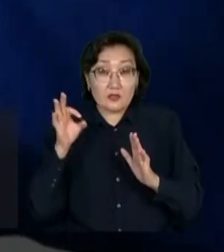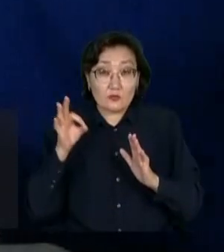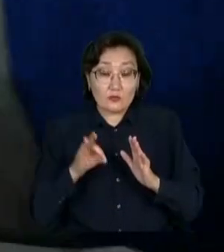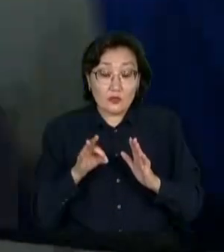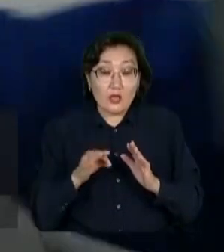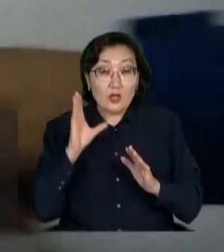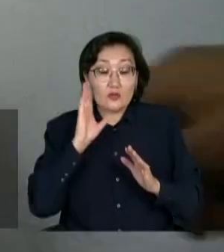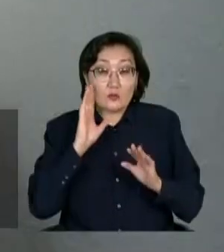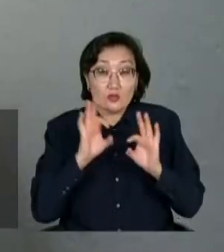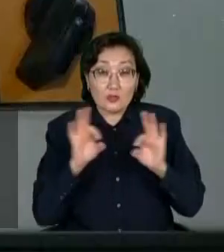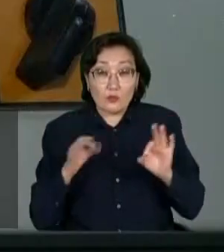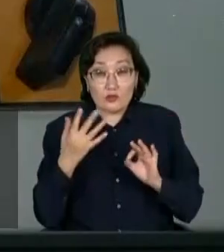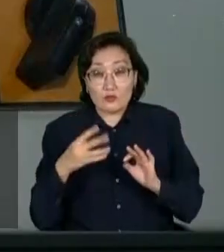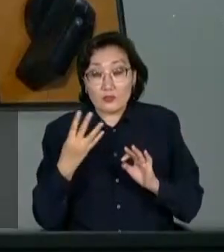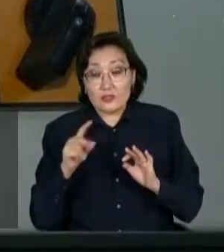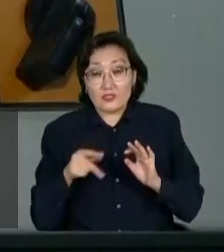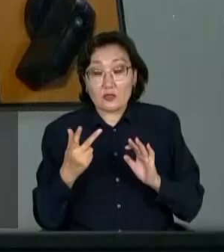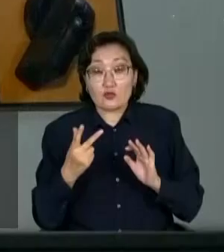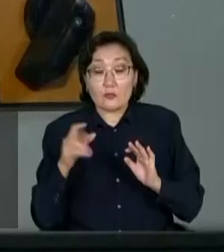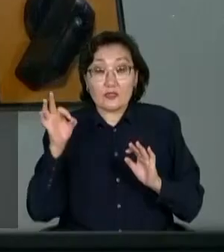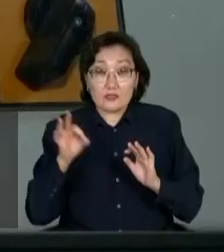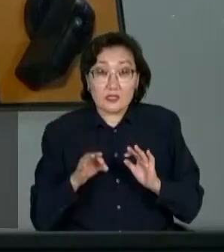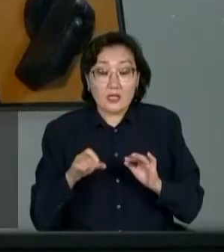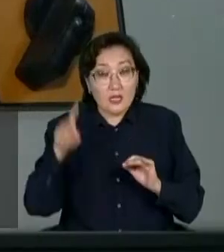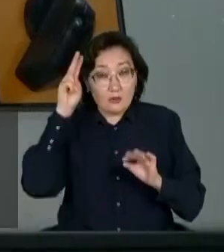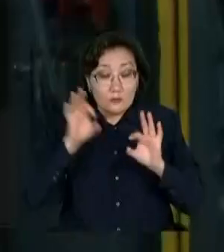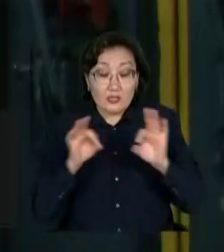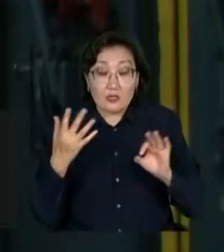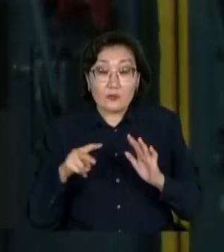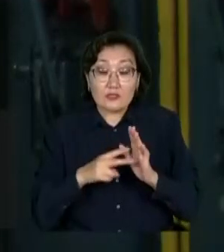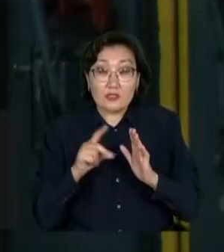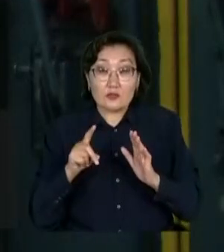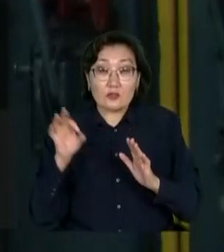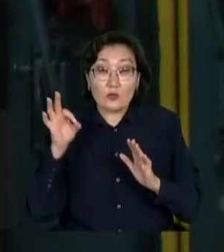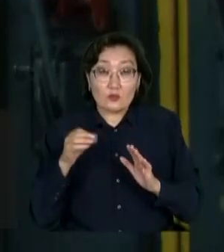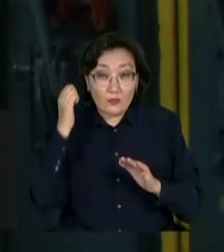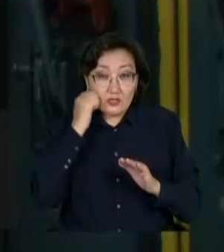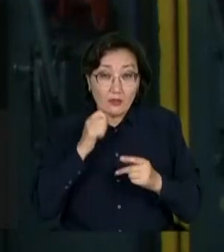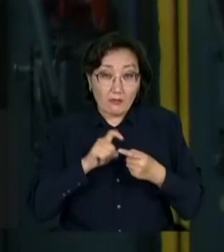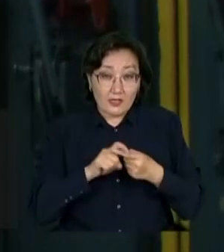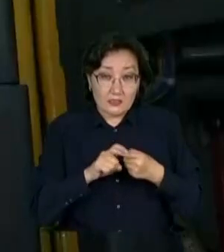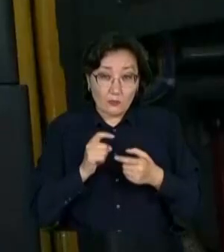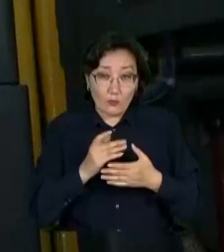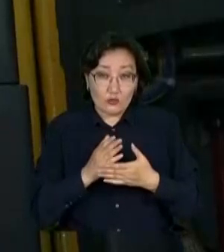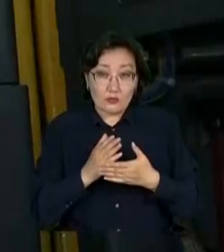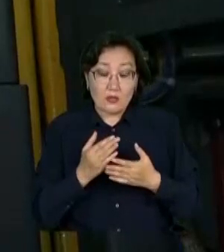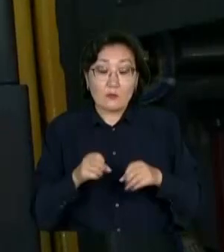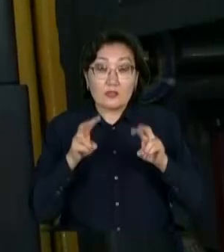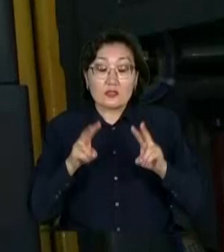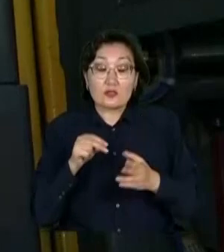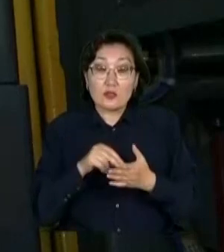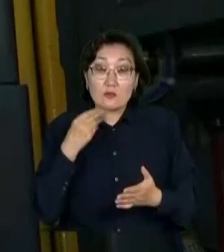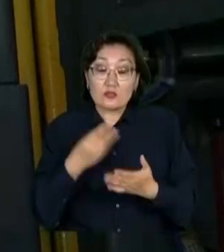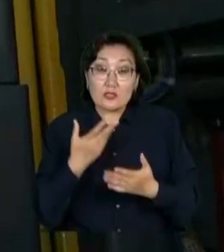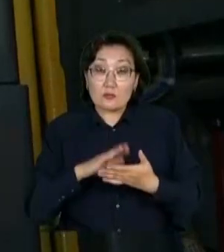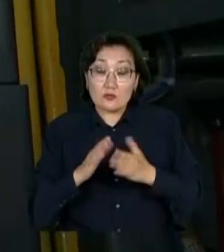57,9%-ға, су желісінің 54,13%-ке, кәр желісінің 57%-ға тозуымен байланысты болып отыр. Мамандар баға